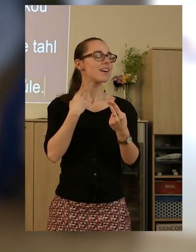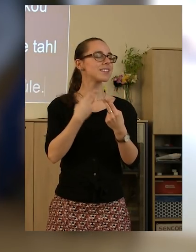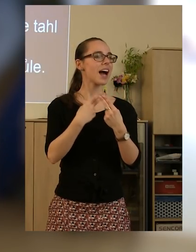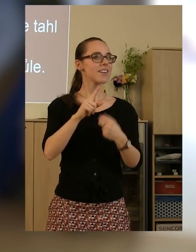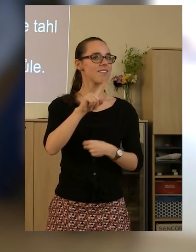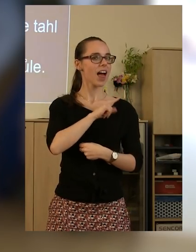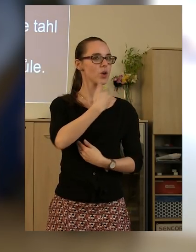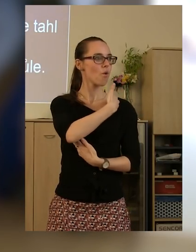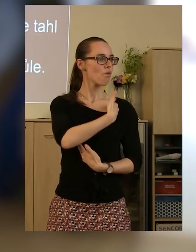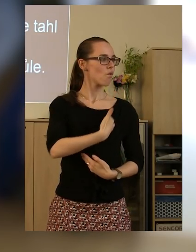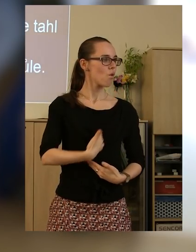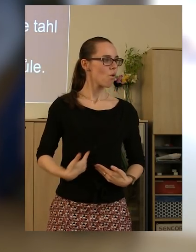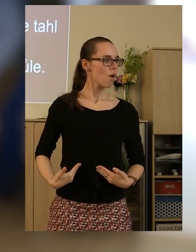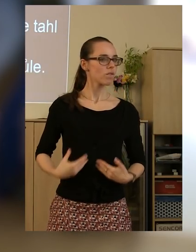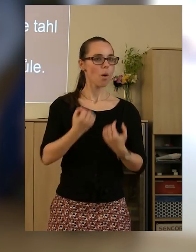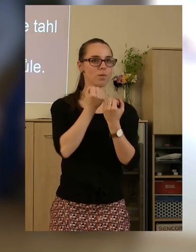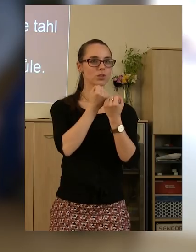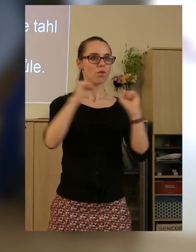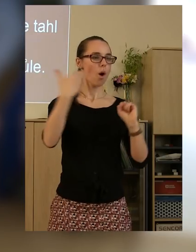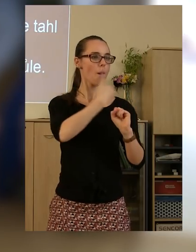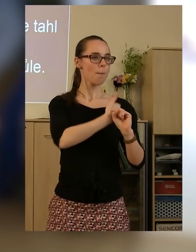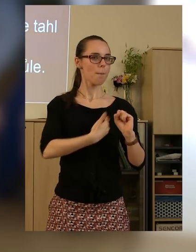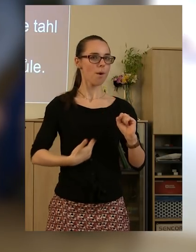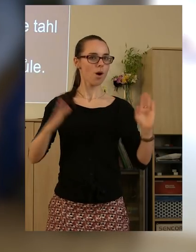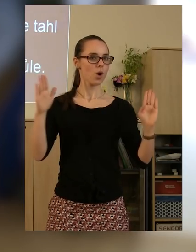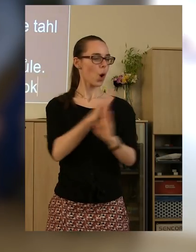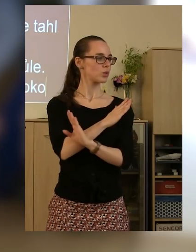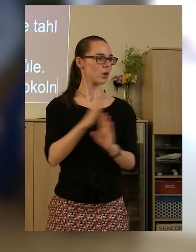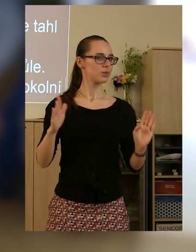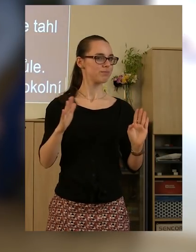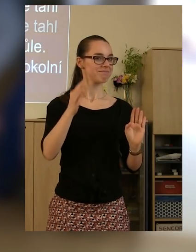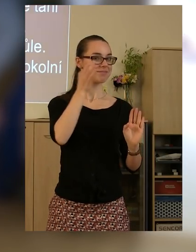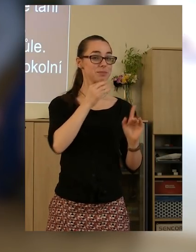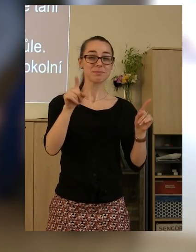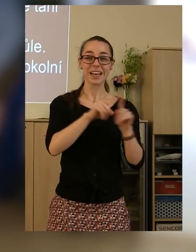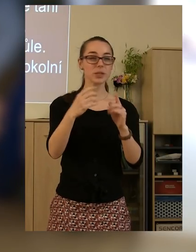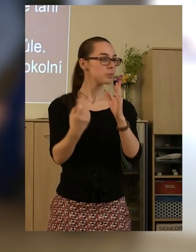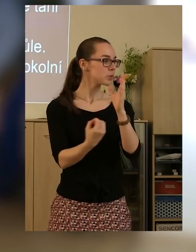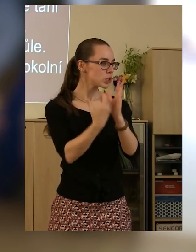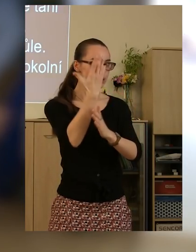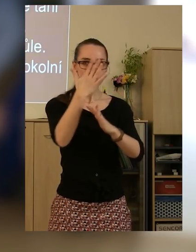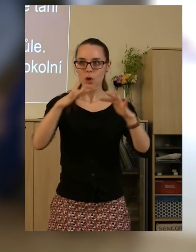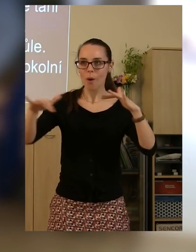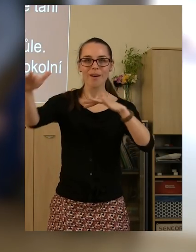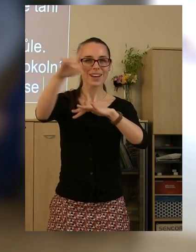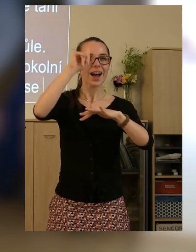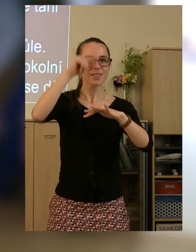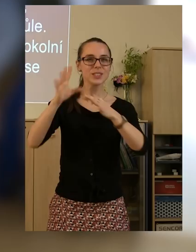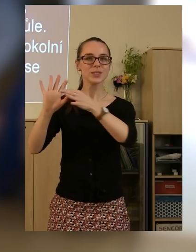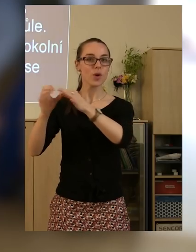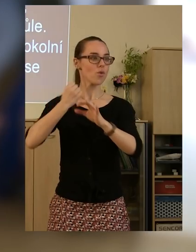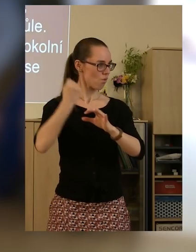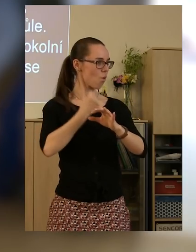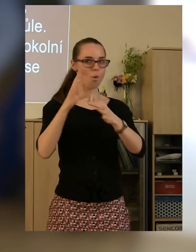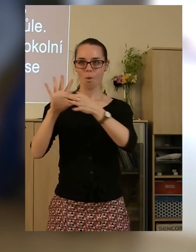Protože pokud pozorujeme okolní přírodu a ostatní věci, které se dějou v podstatě v souladu s přírodníma